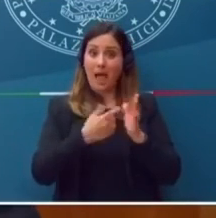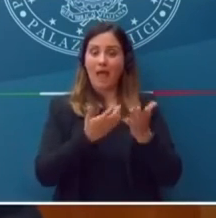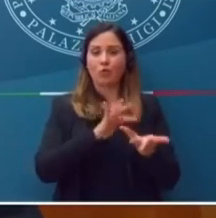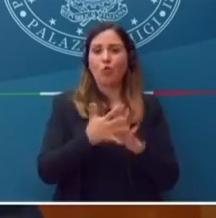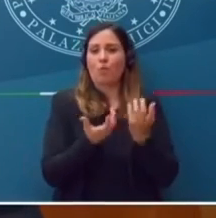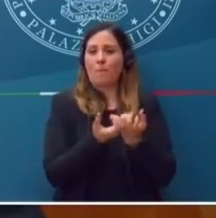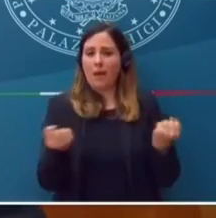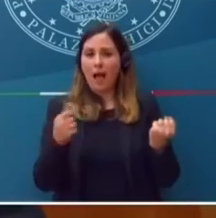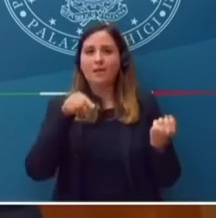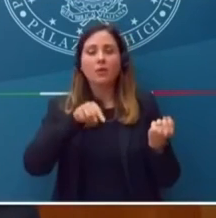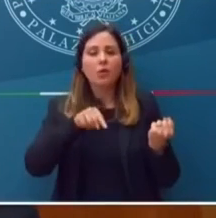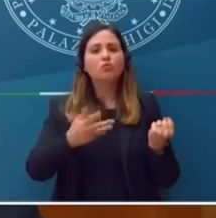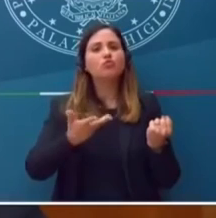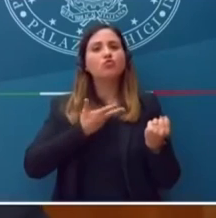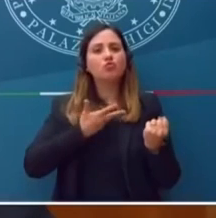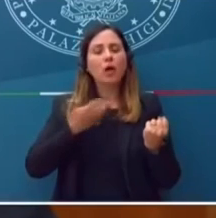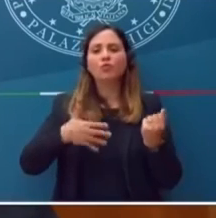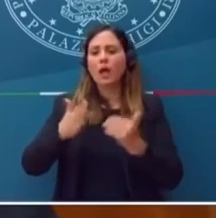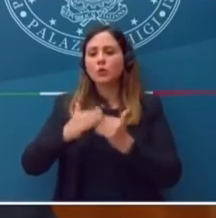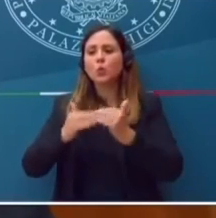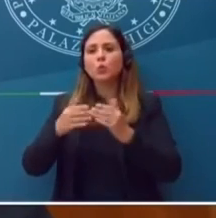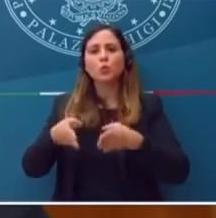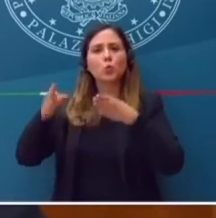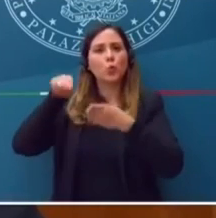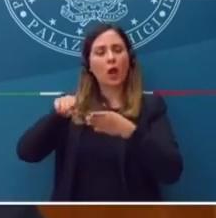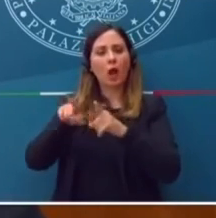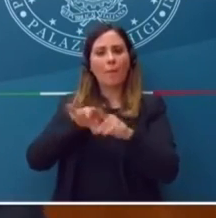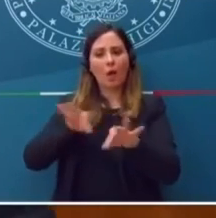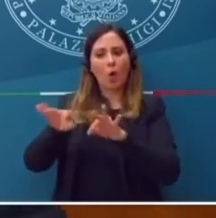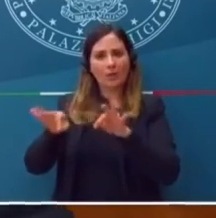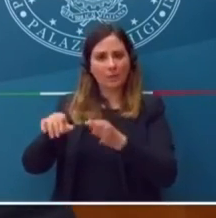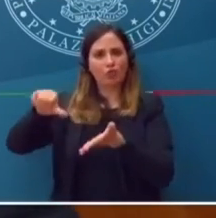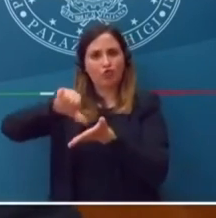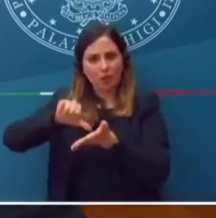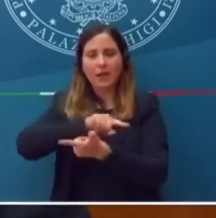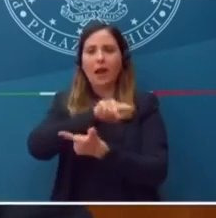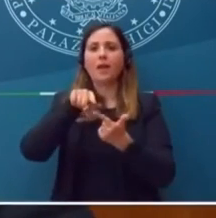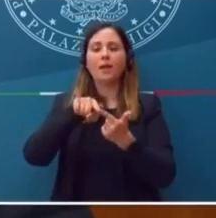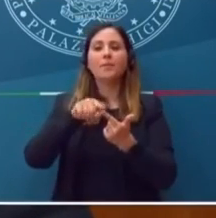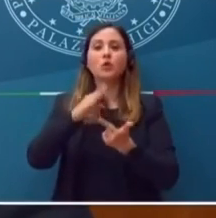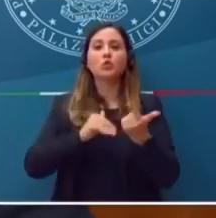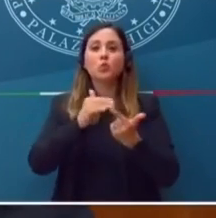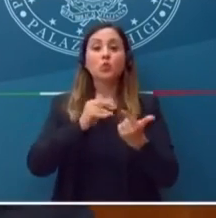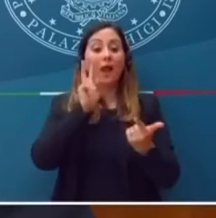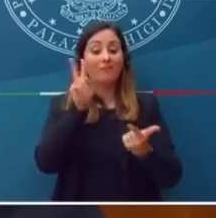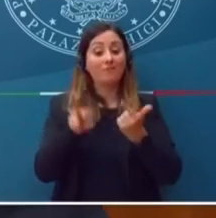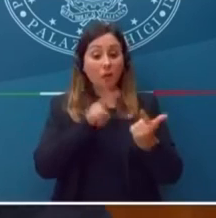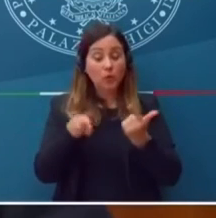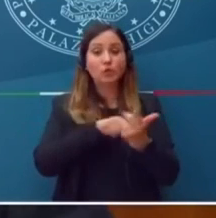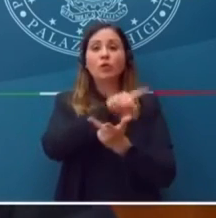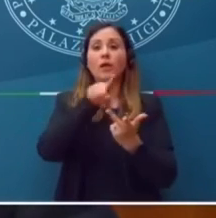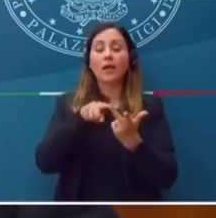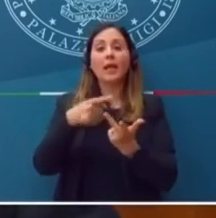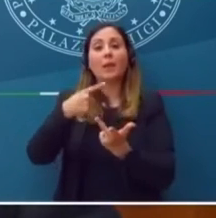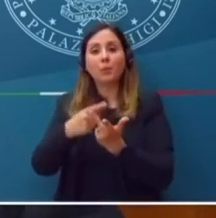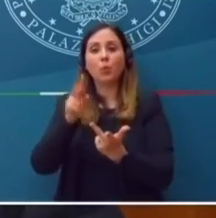di coordinamento centrale, una struttura di valutazione e una struttura di controllo. Io